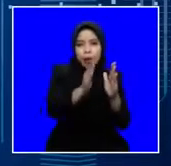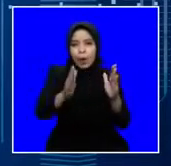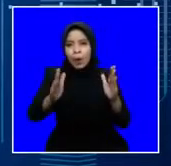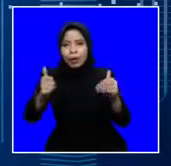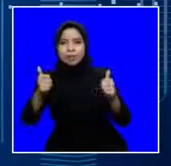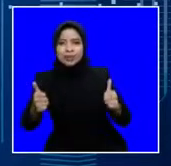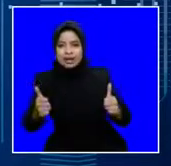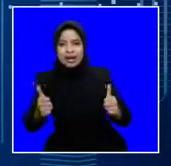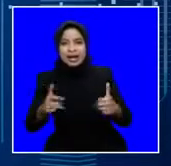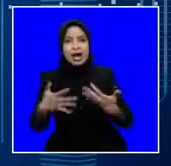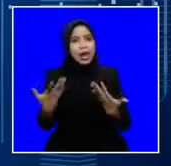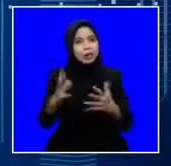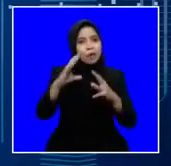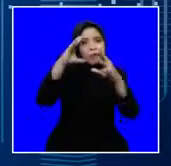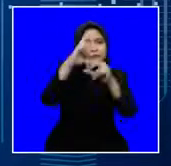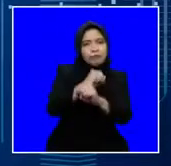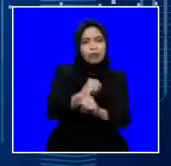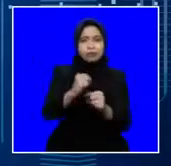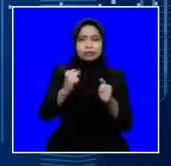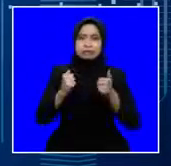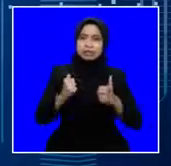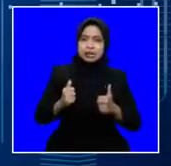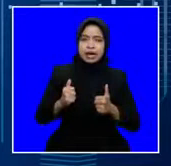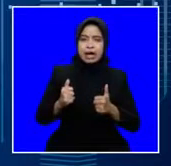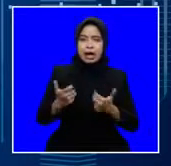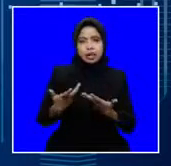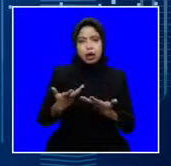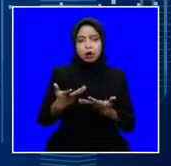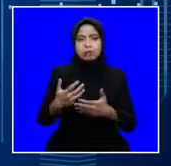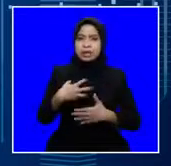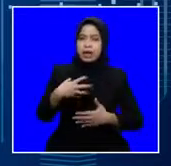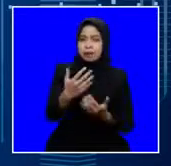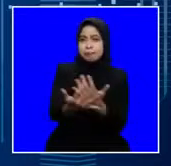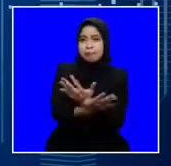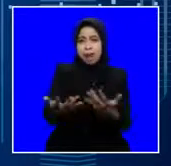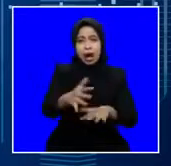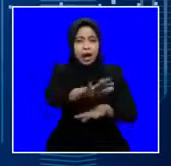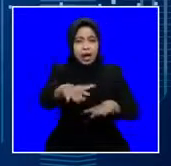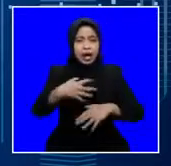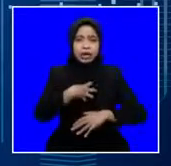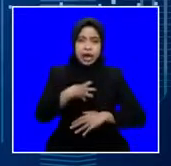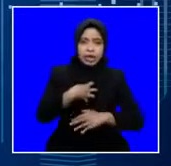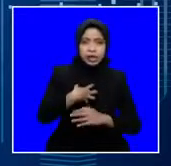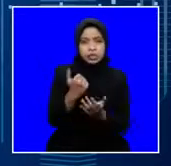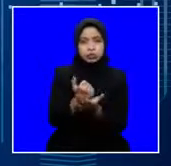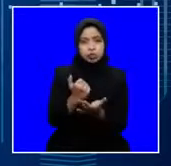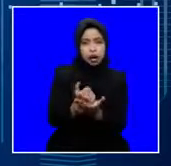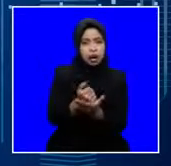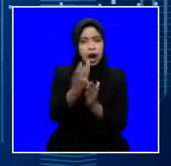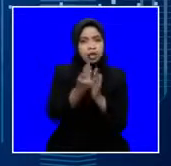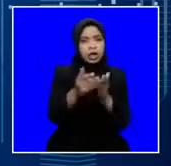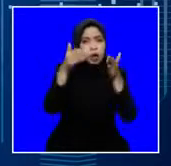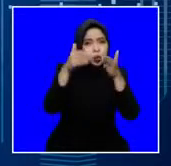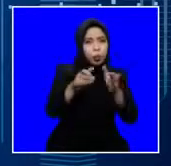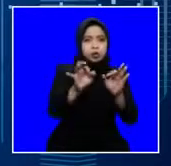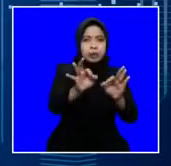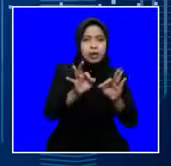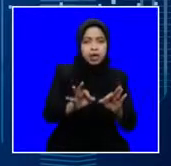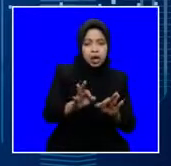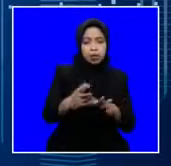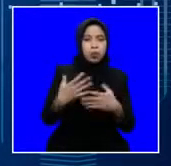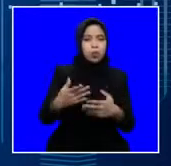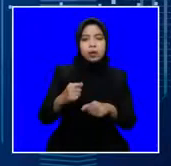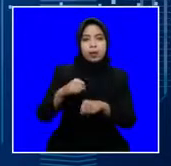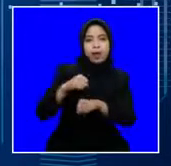juga fokus untuk menjamin atau meyakinkan bahwa belanja-belanja ini memberikan dampak